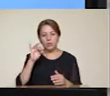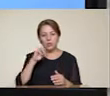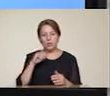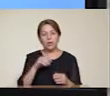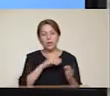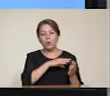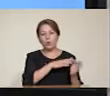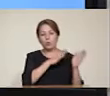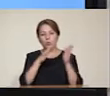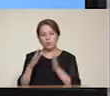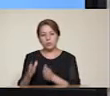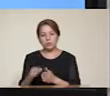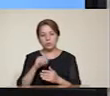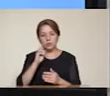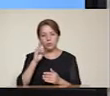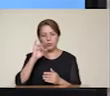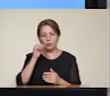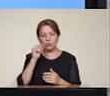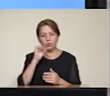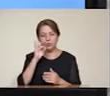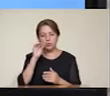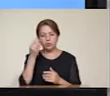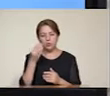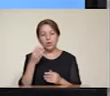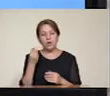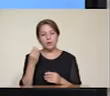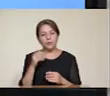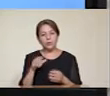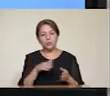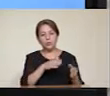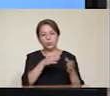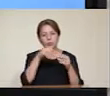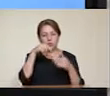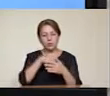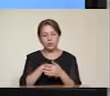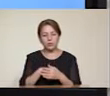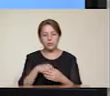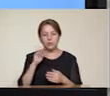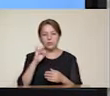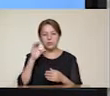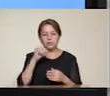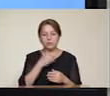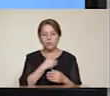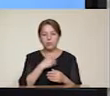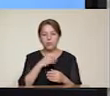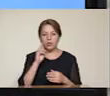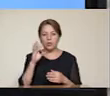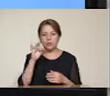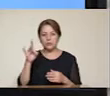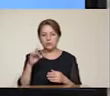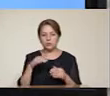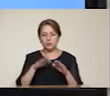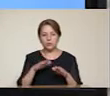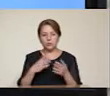ko'chish hamda yo'l kiradi. Demak, jism istalgan vaqtda koordinatlarning qaysi